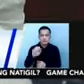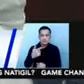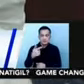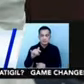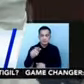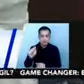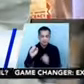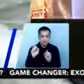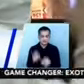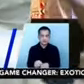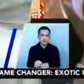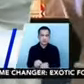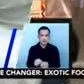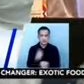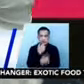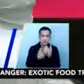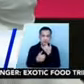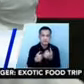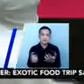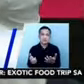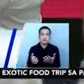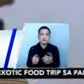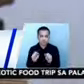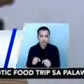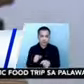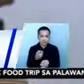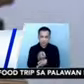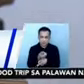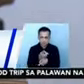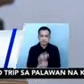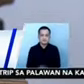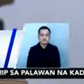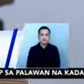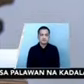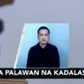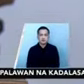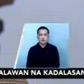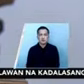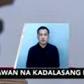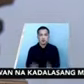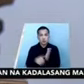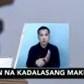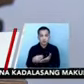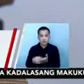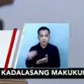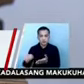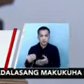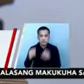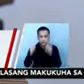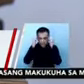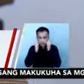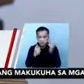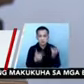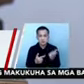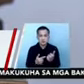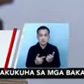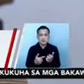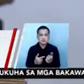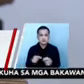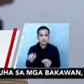raw mga irregularidad na dapat bantayan. Vote buying, terrorism, katulad po ng